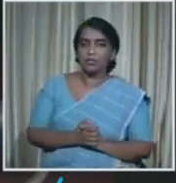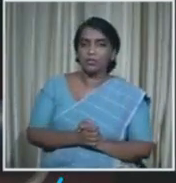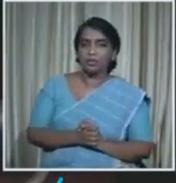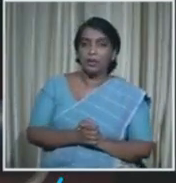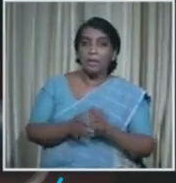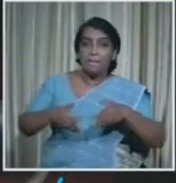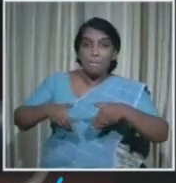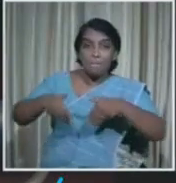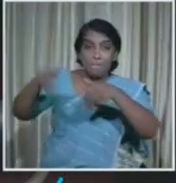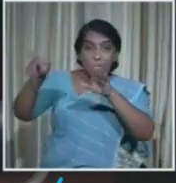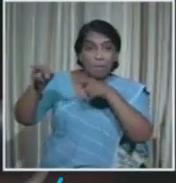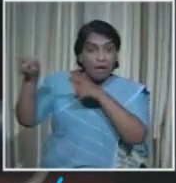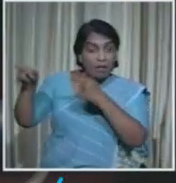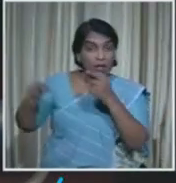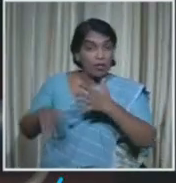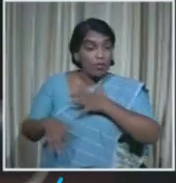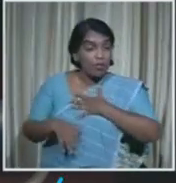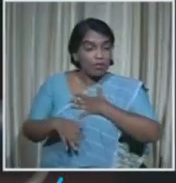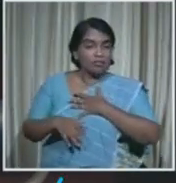මහපාරේ හද ගැස්ම